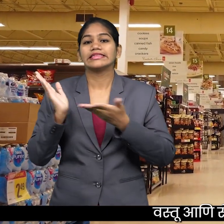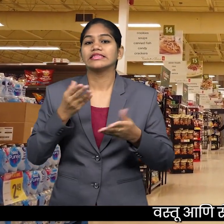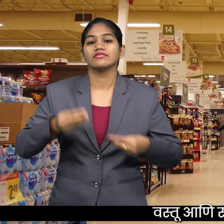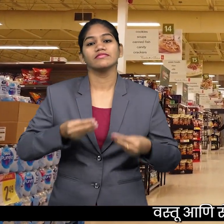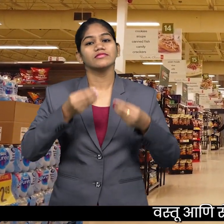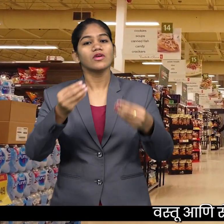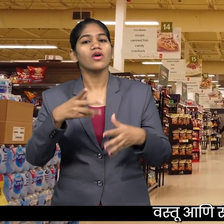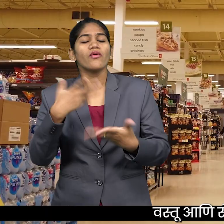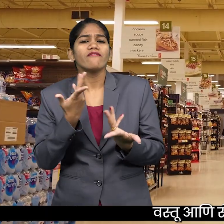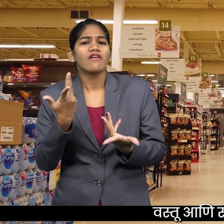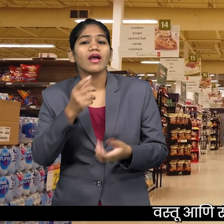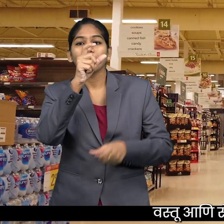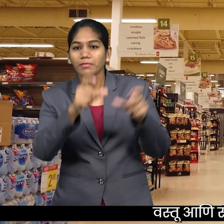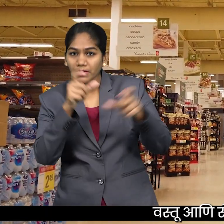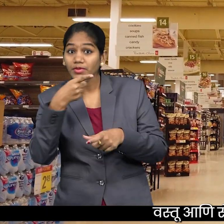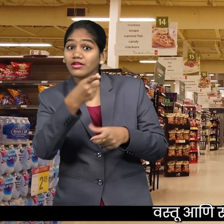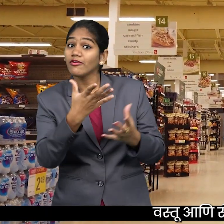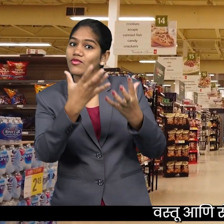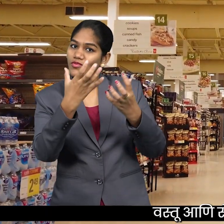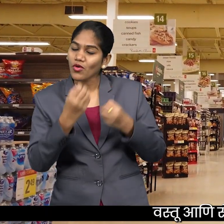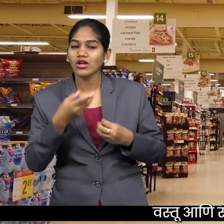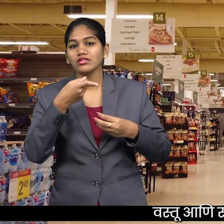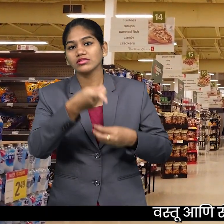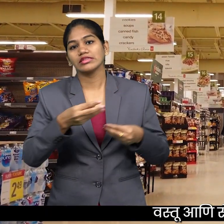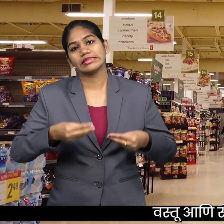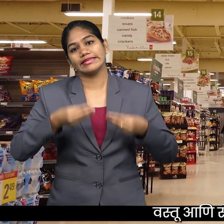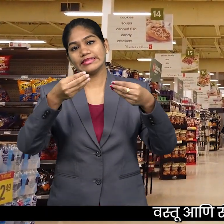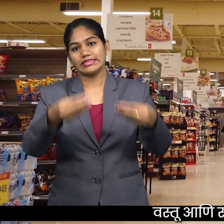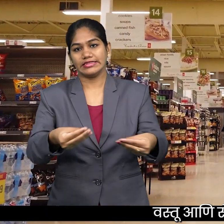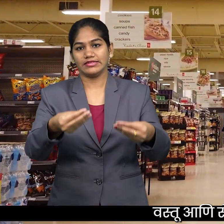वस्तू आणि सेवांचे उत्पादन करणे आहे.